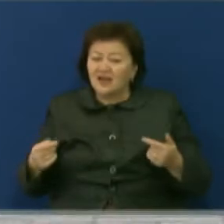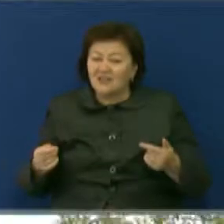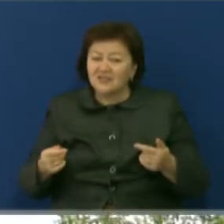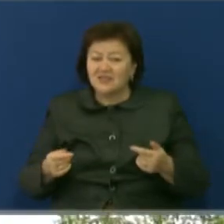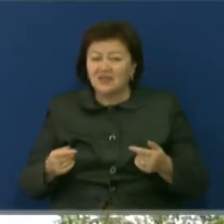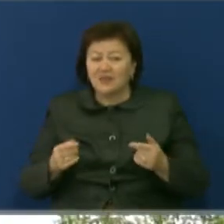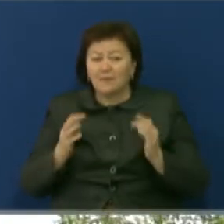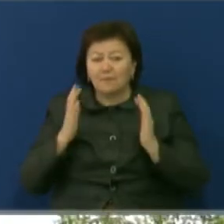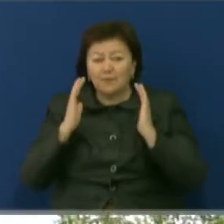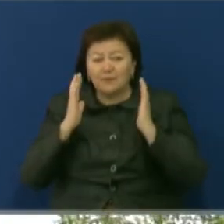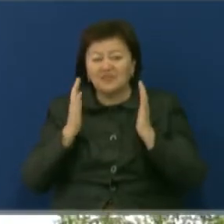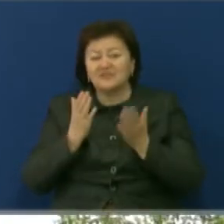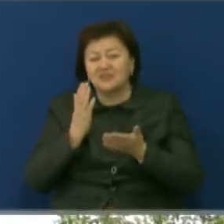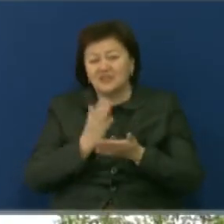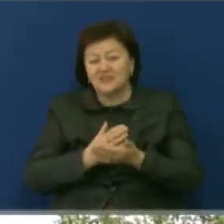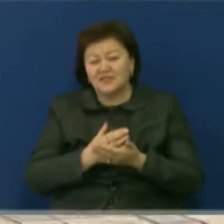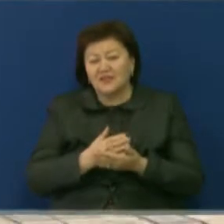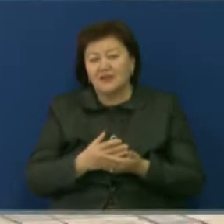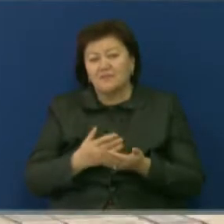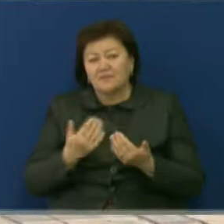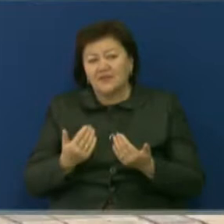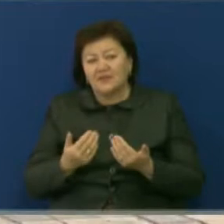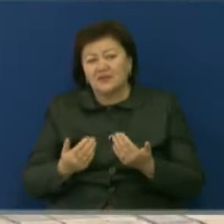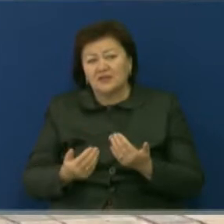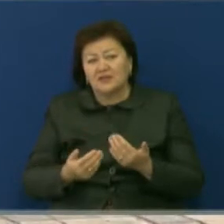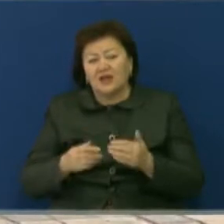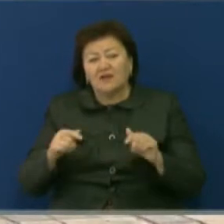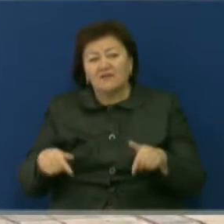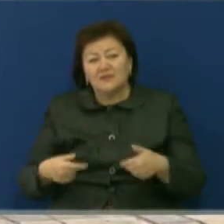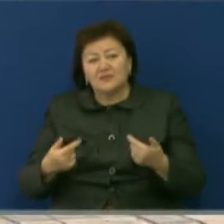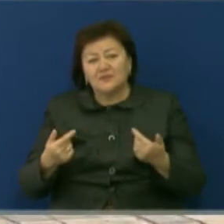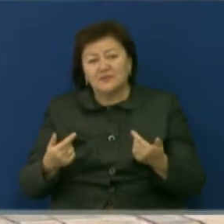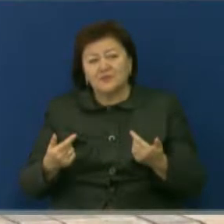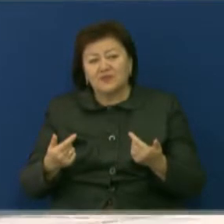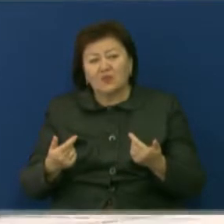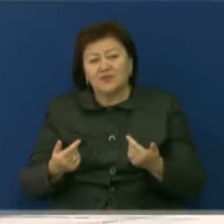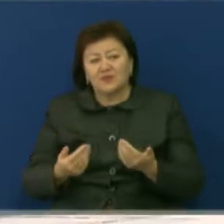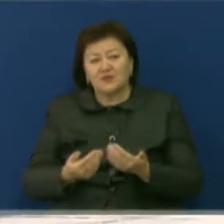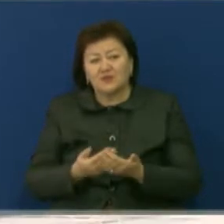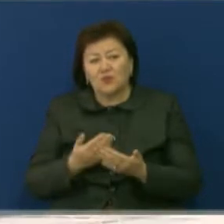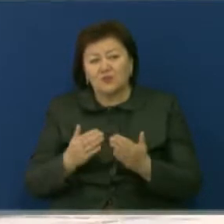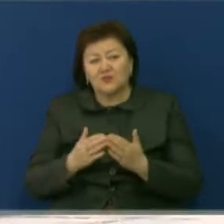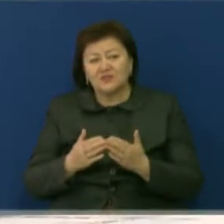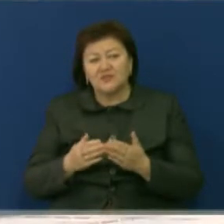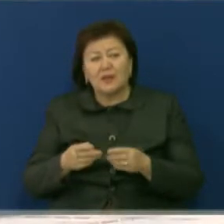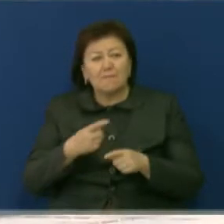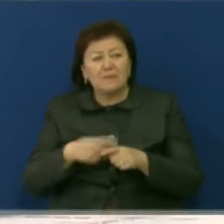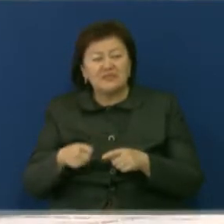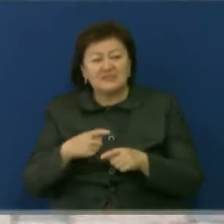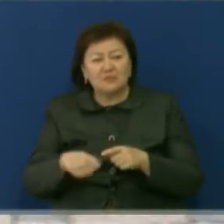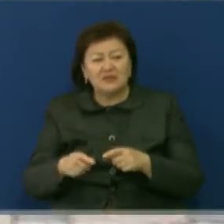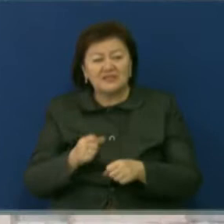мен мессенджерлерінде бірнеше рет талқылады. Жаңартылған және әдемі демалыс орнының орнына қалалықтарға асығыс төселген қырлы